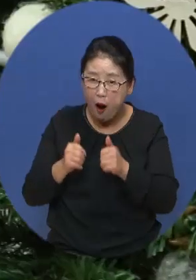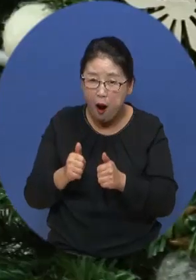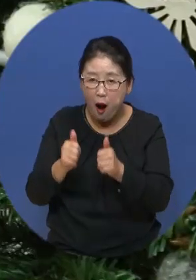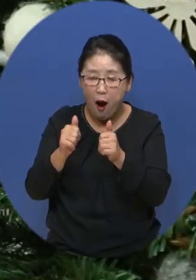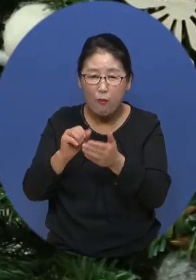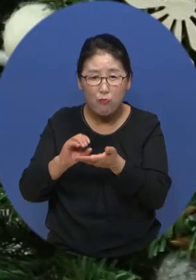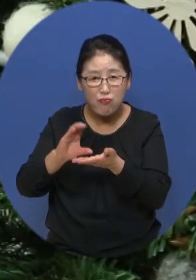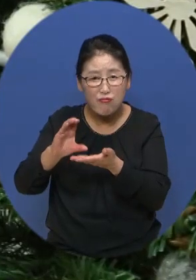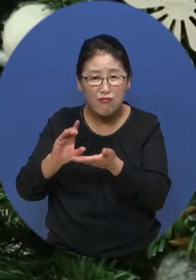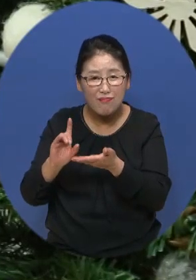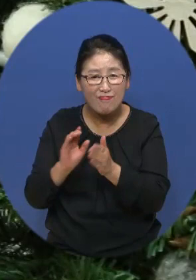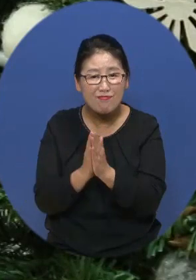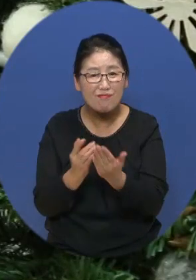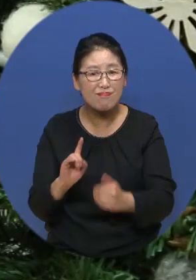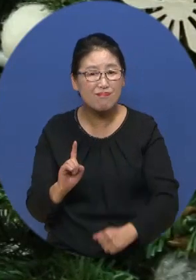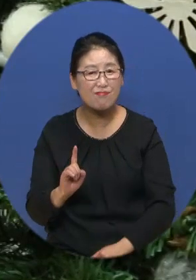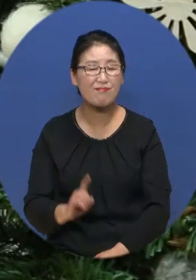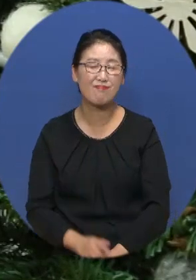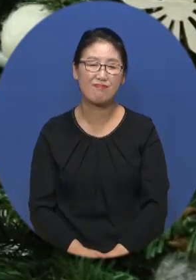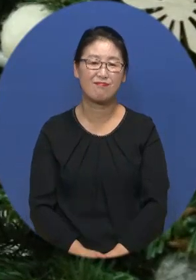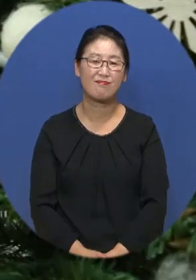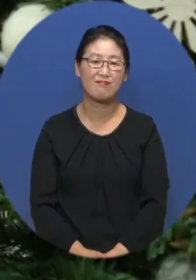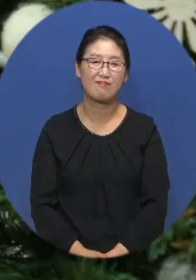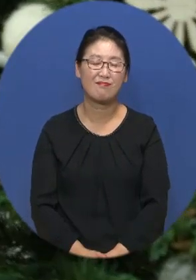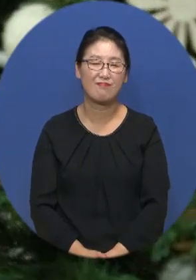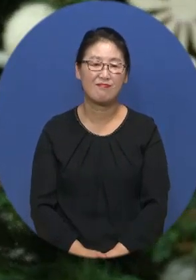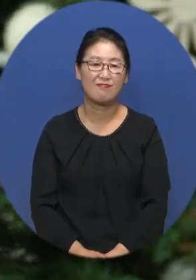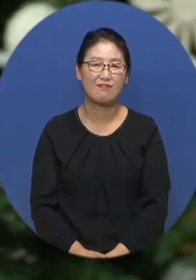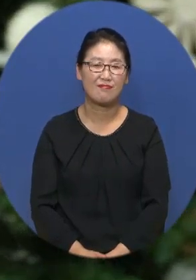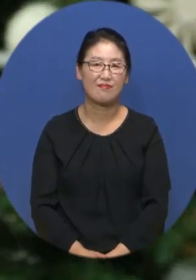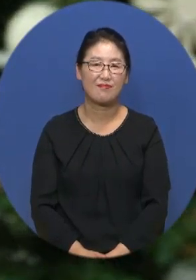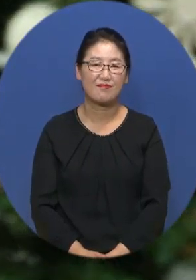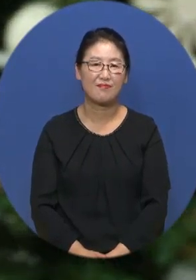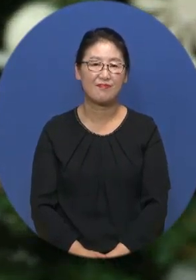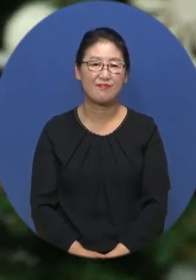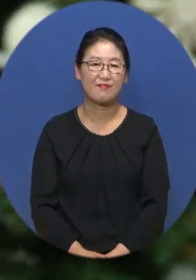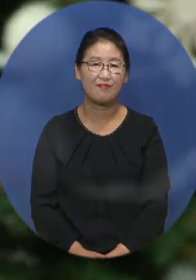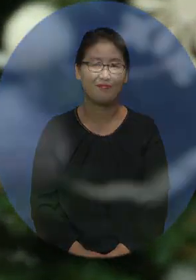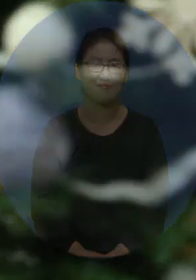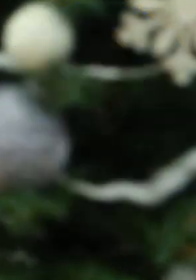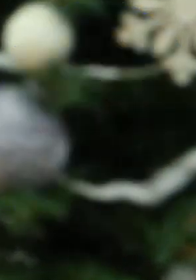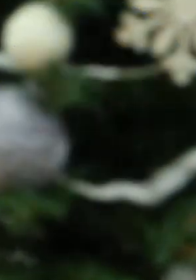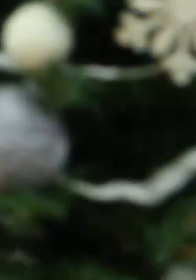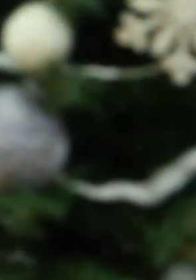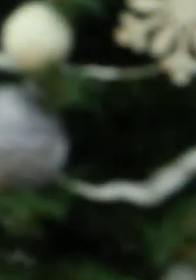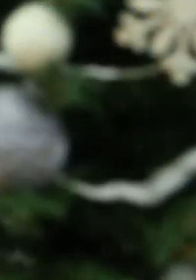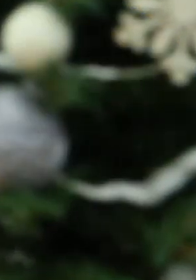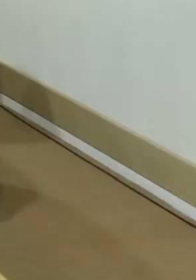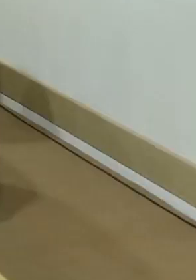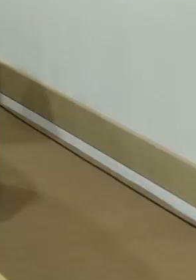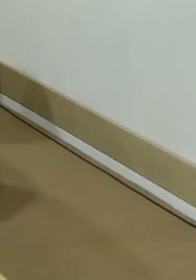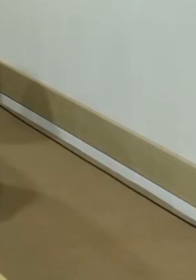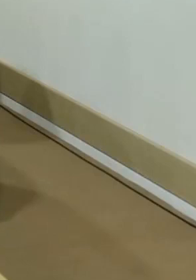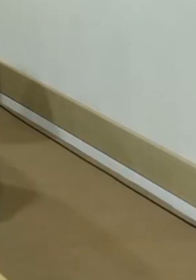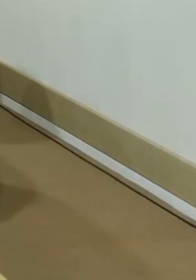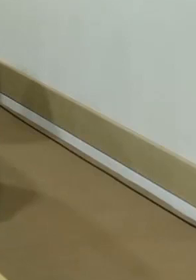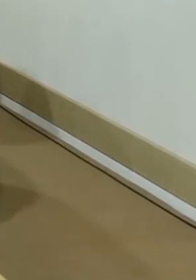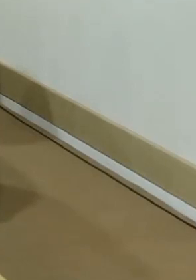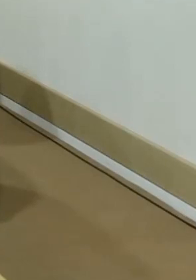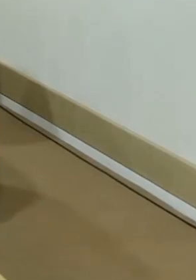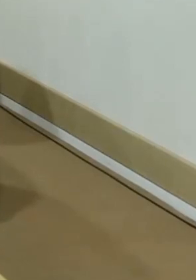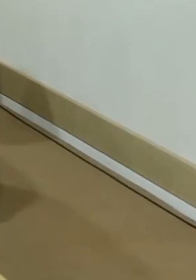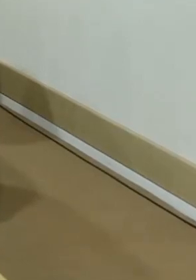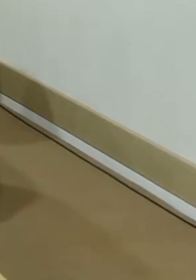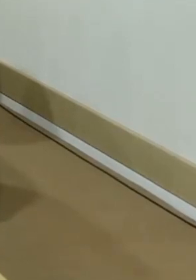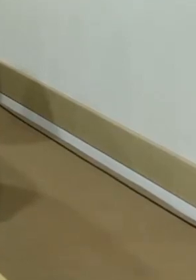노란색 레몬의 이들. 시험이 가면 너희에게 복이 있을 것이다.